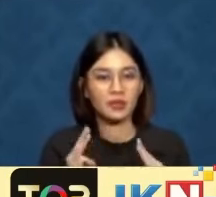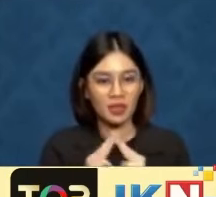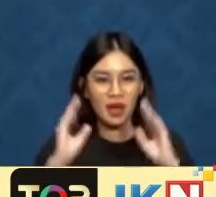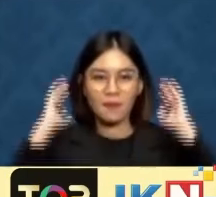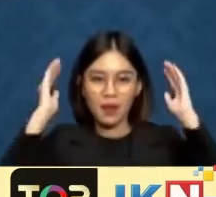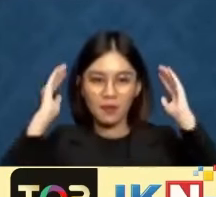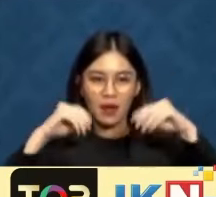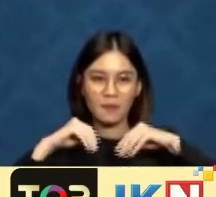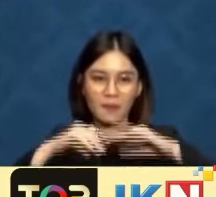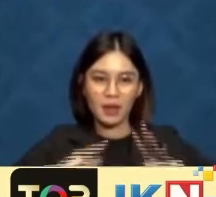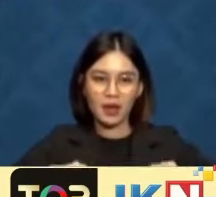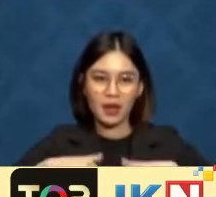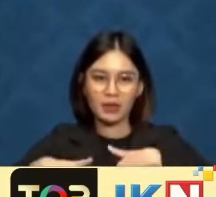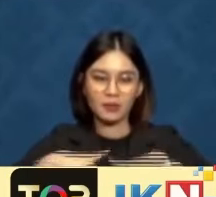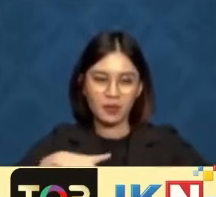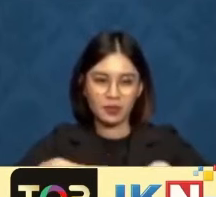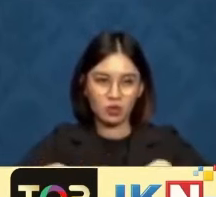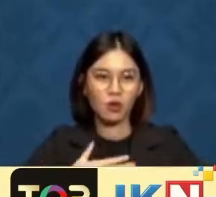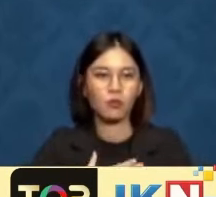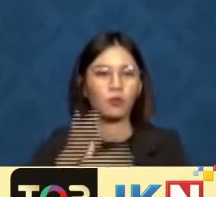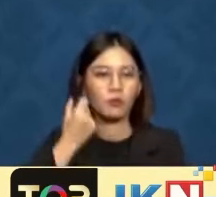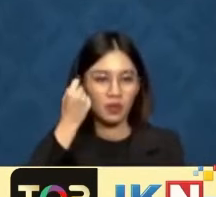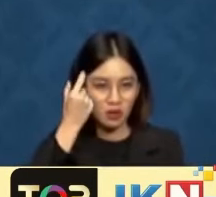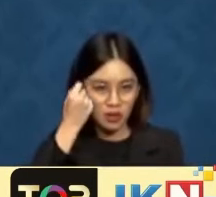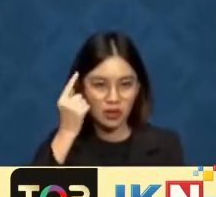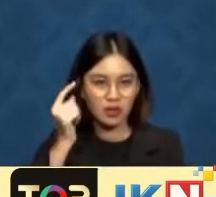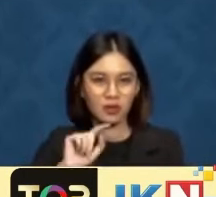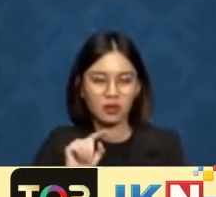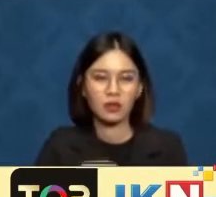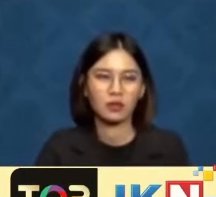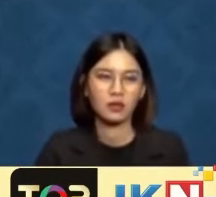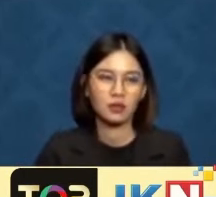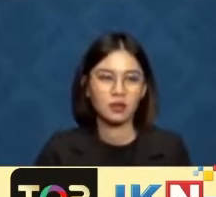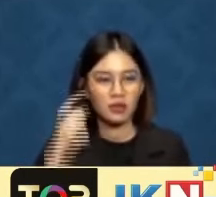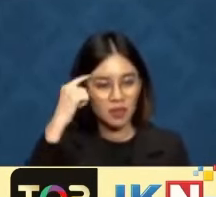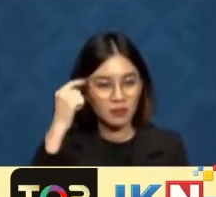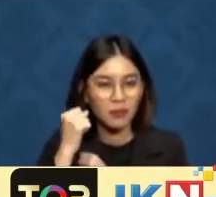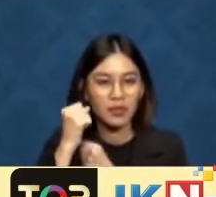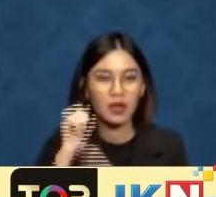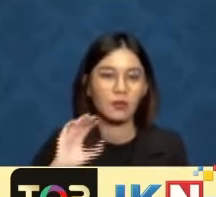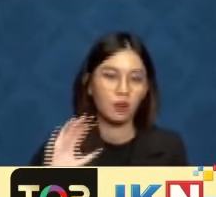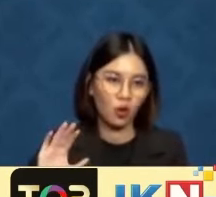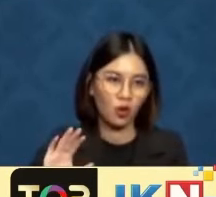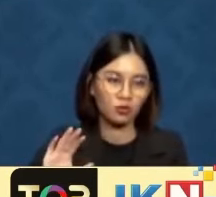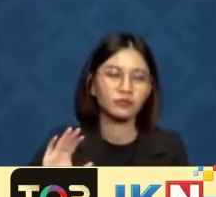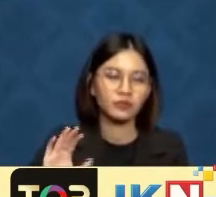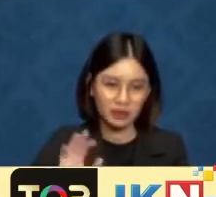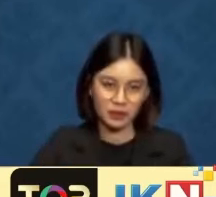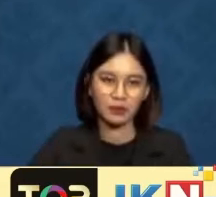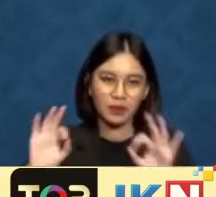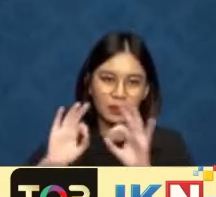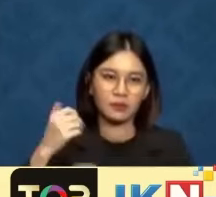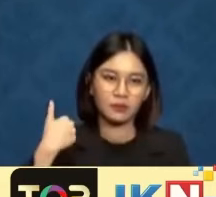จิตอลวอลเล็ตเนี่ยโครงการเรือธงนะกับผมเข้าใจดีครับมีแหล่งงบประมาณ3แหล่งนะในงบ67 68และเงิน